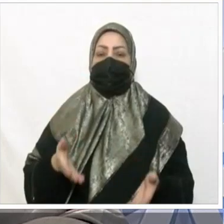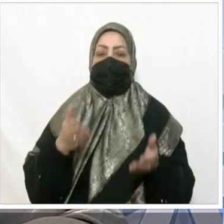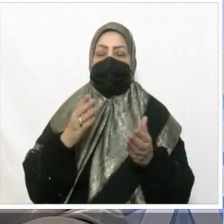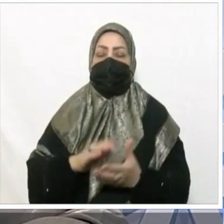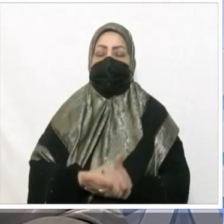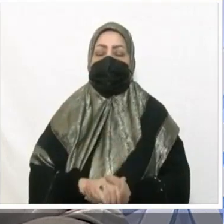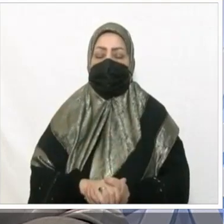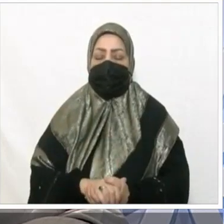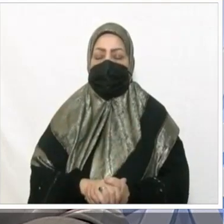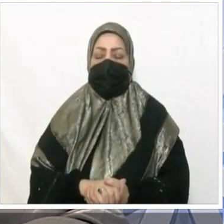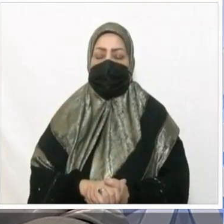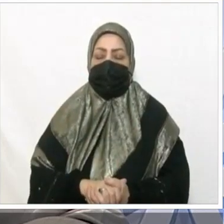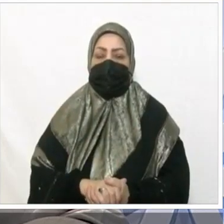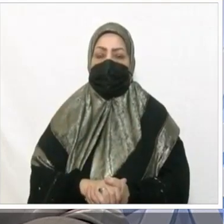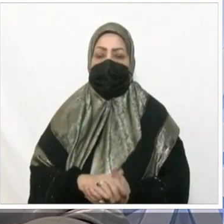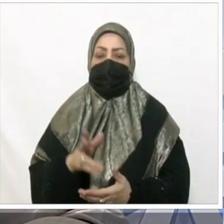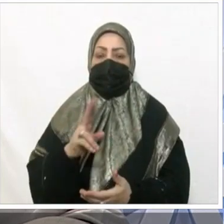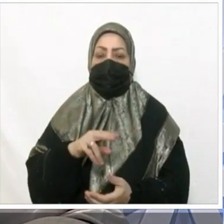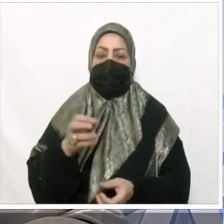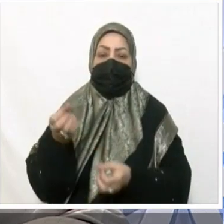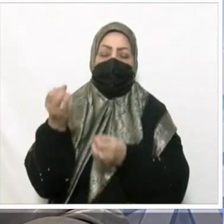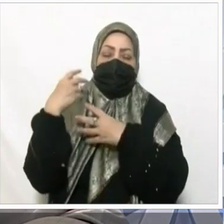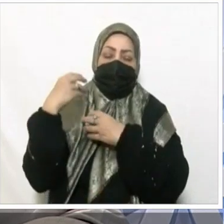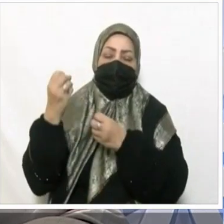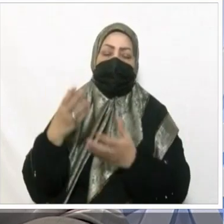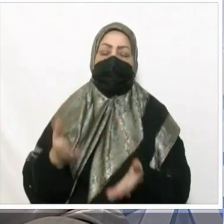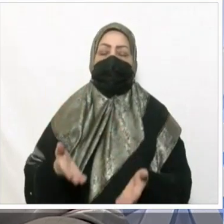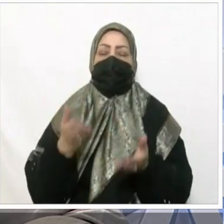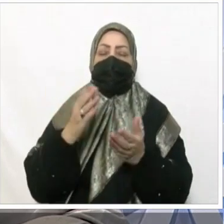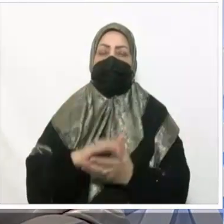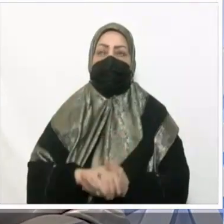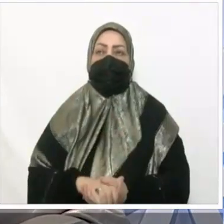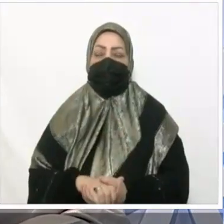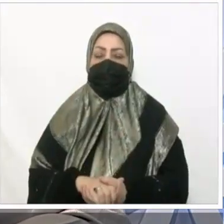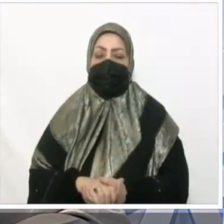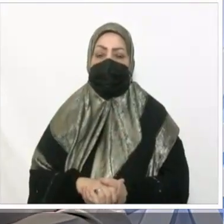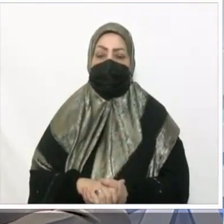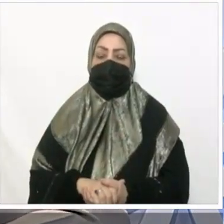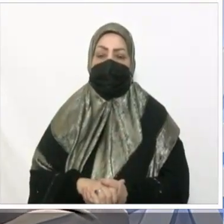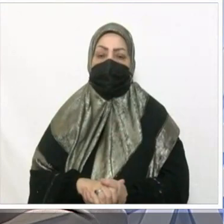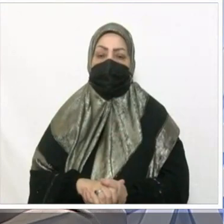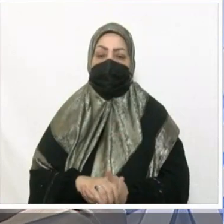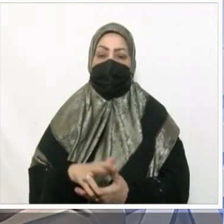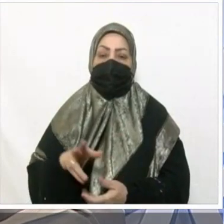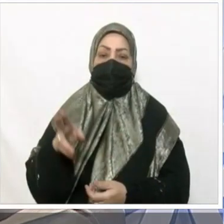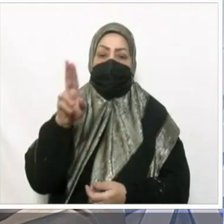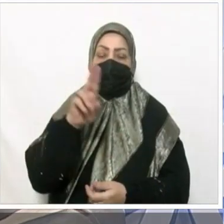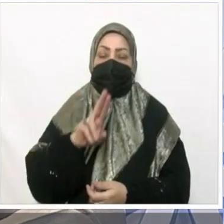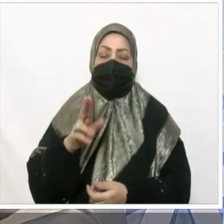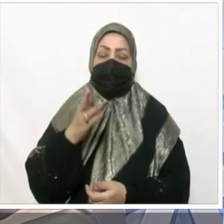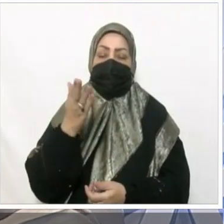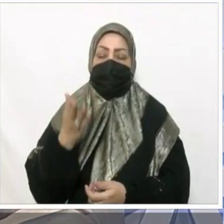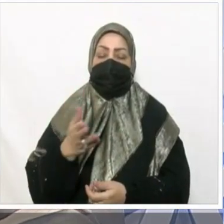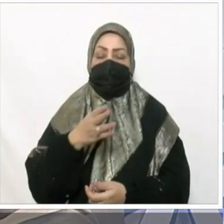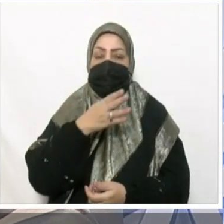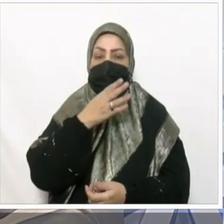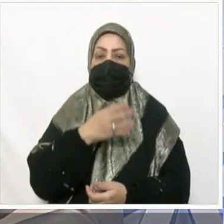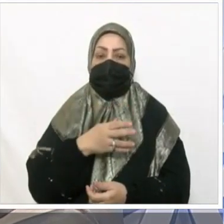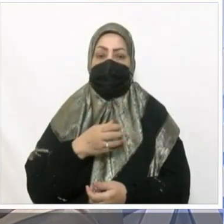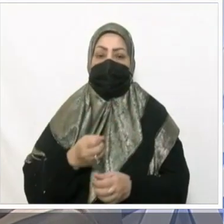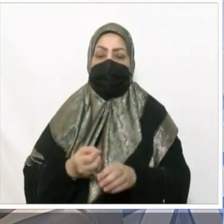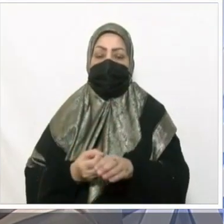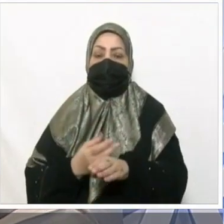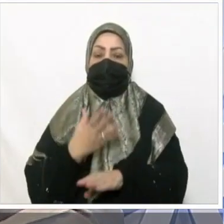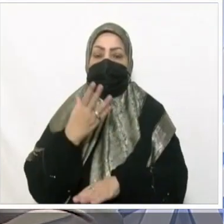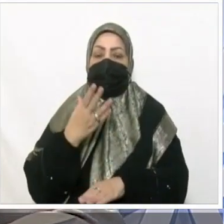قطع ياكل تمام يعني هو ياكل يعني أذن عليه الفجر لا قبل يزل هو قاعد